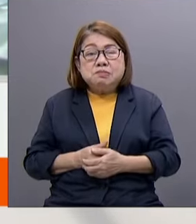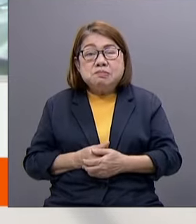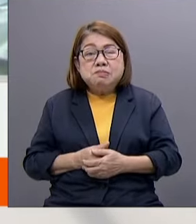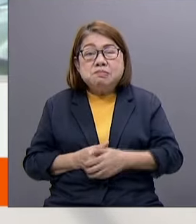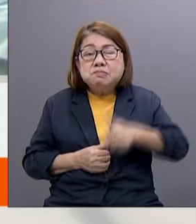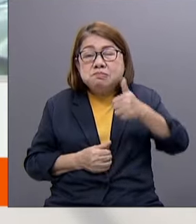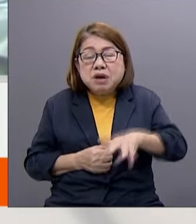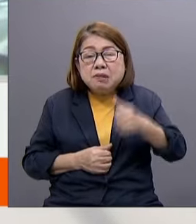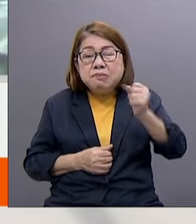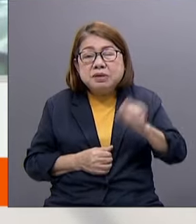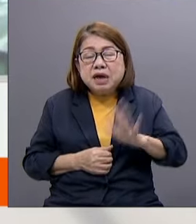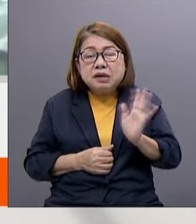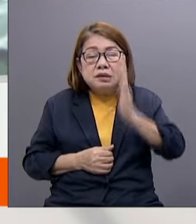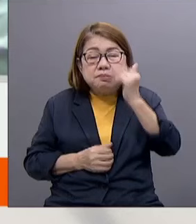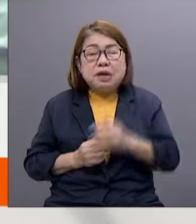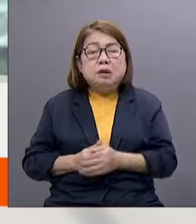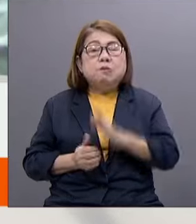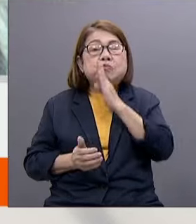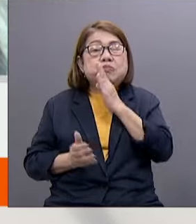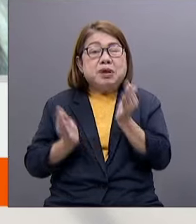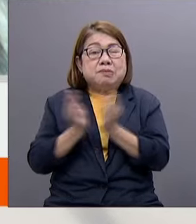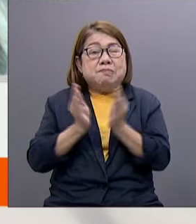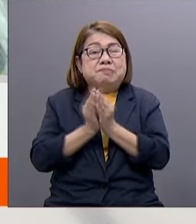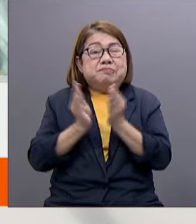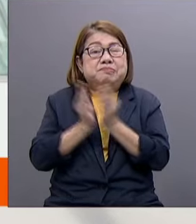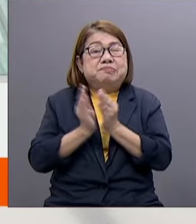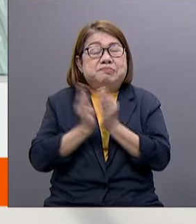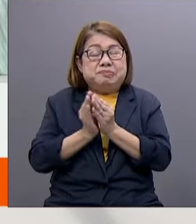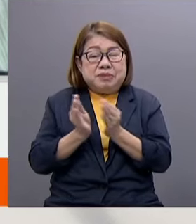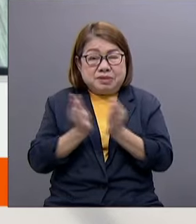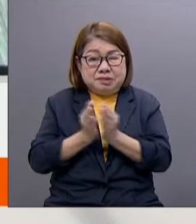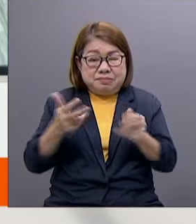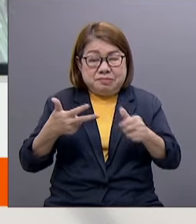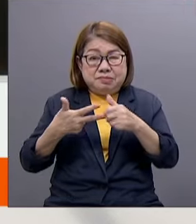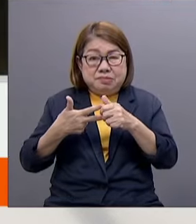นที่ได้คะแนนอย่างคนที่ได้คะแนน